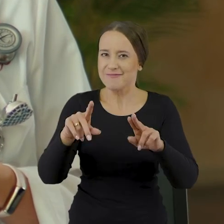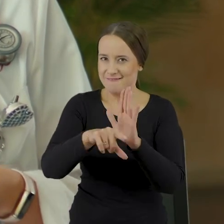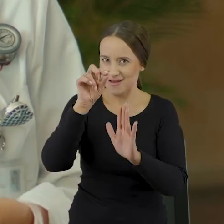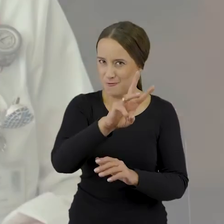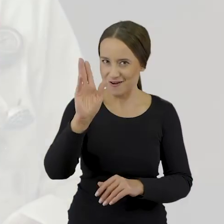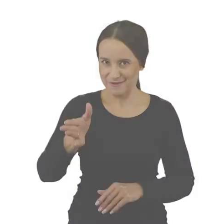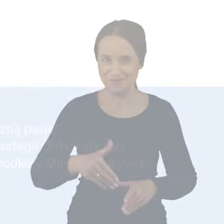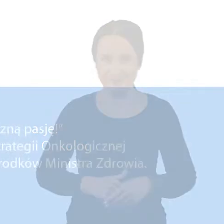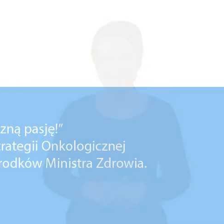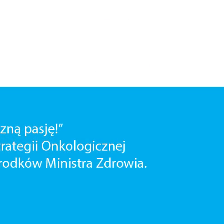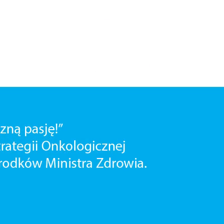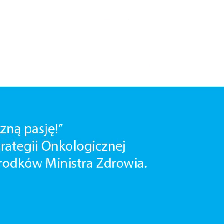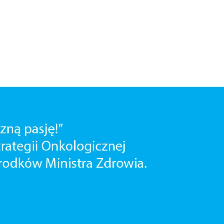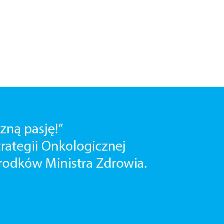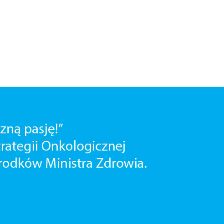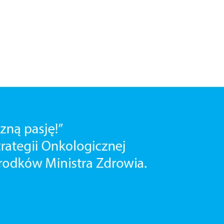będzie wasz wybór